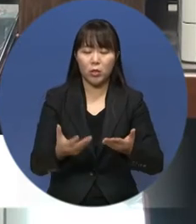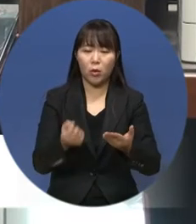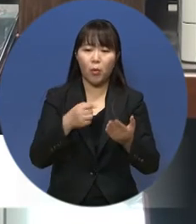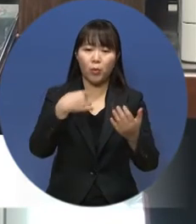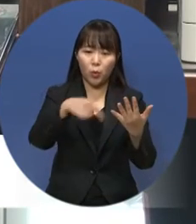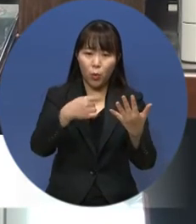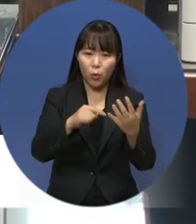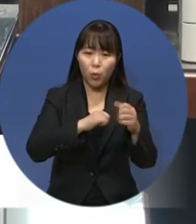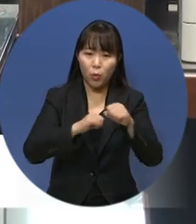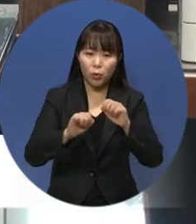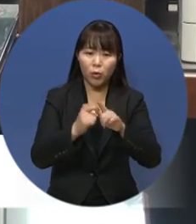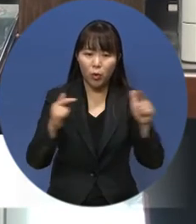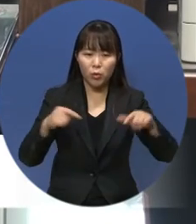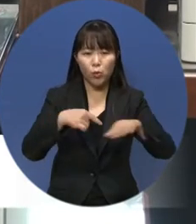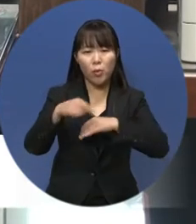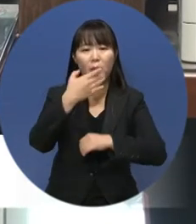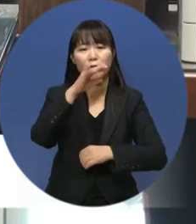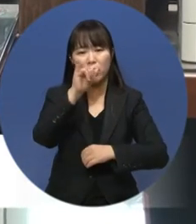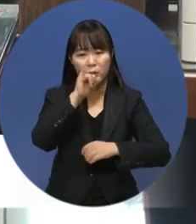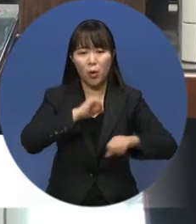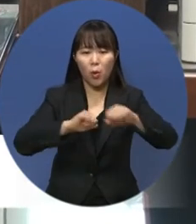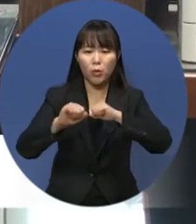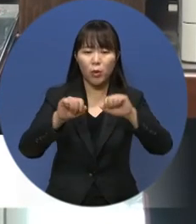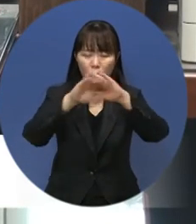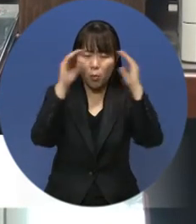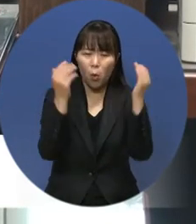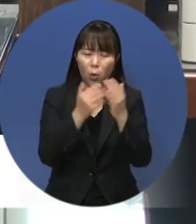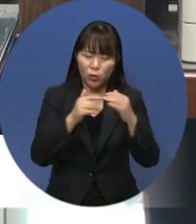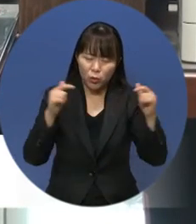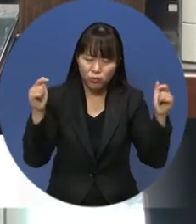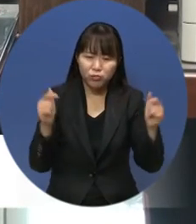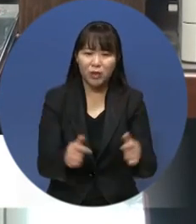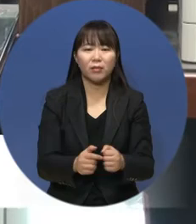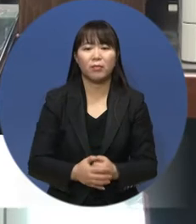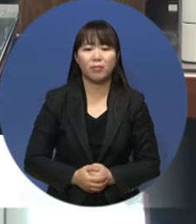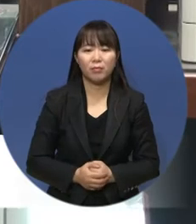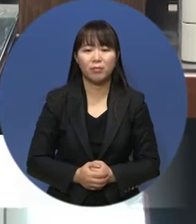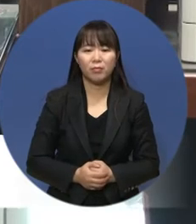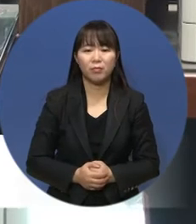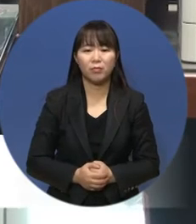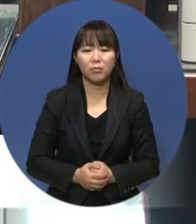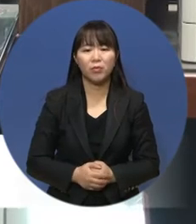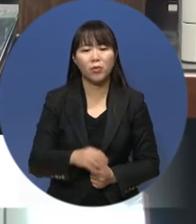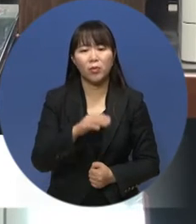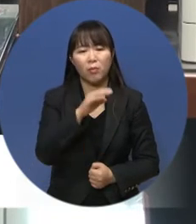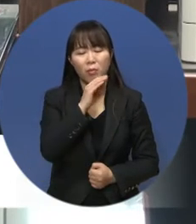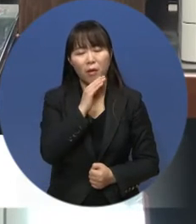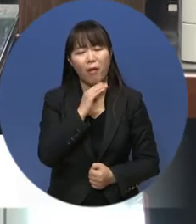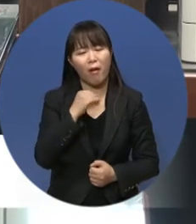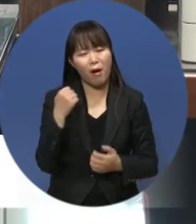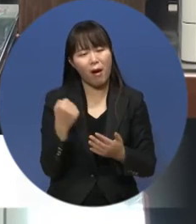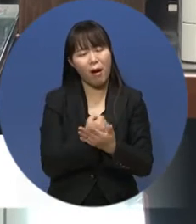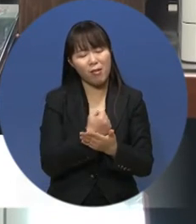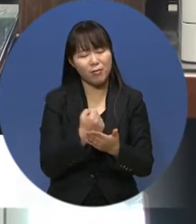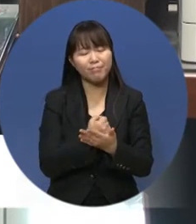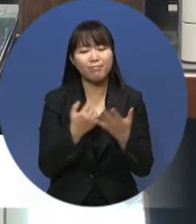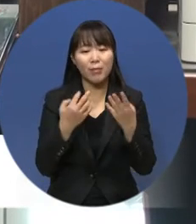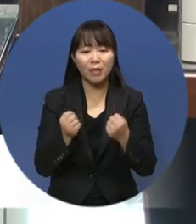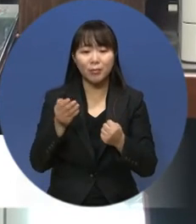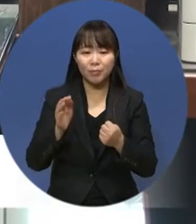활동 등 외부에서 할 수 있는 행동들이 다 축소가 되었습니다 아니 그것도 아쉬운 점이 있지만